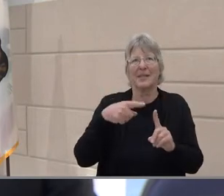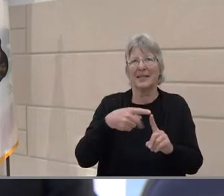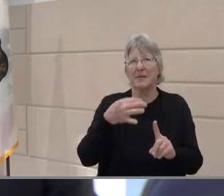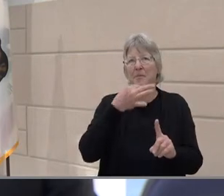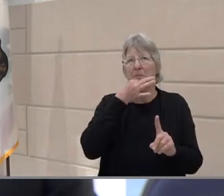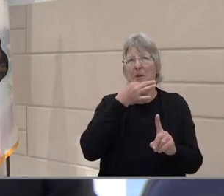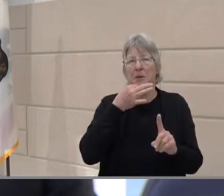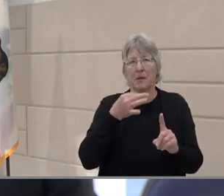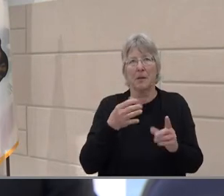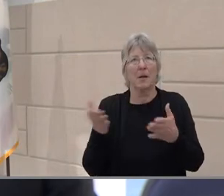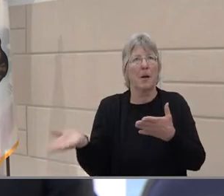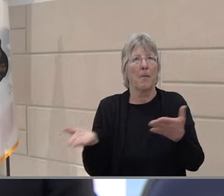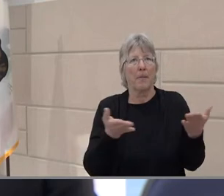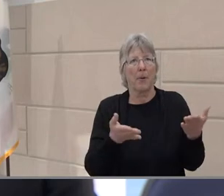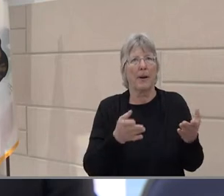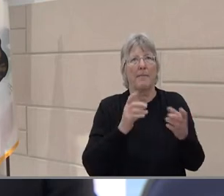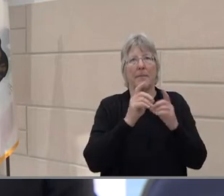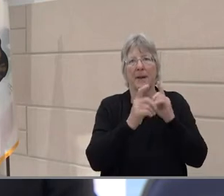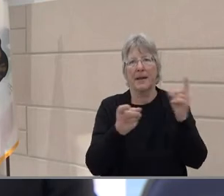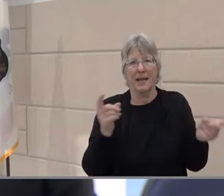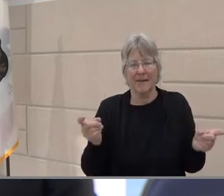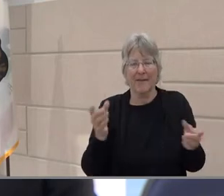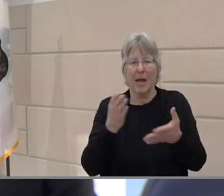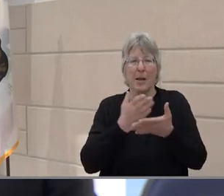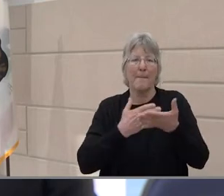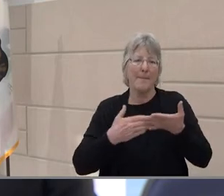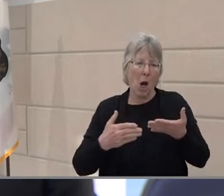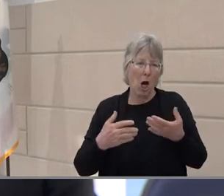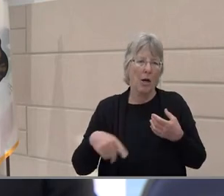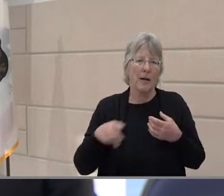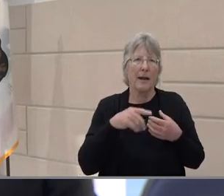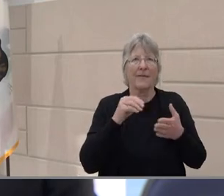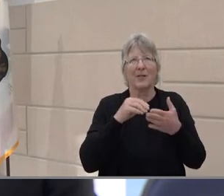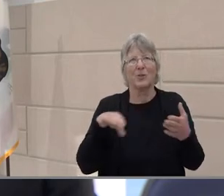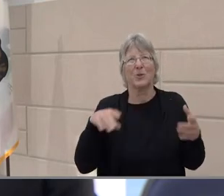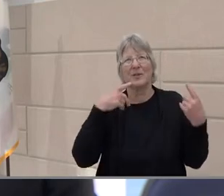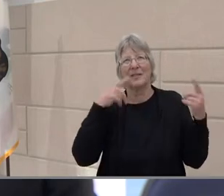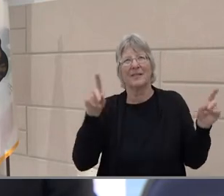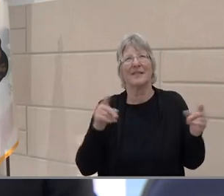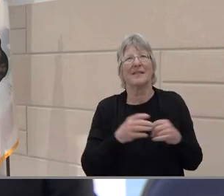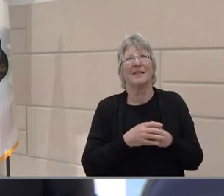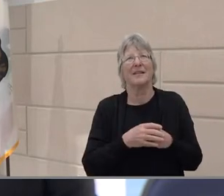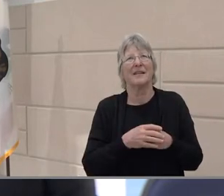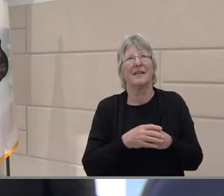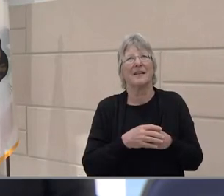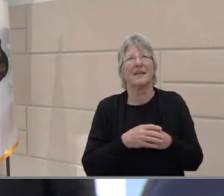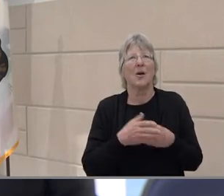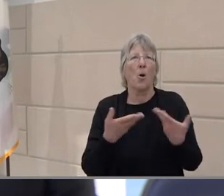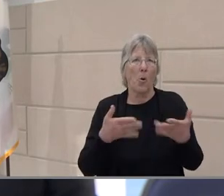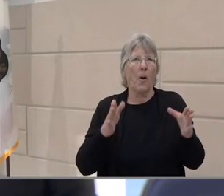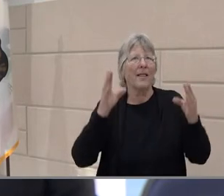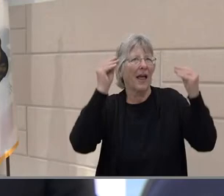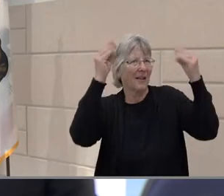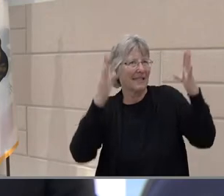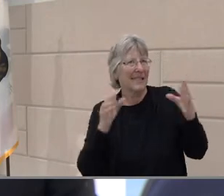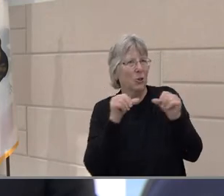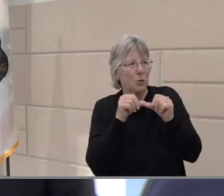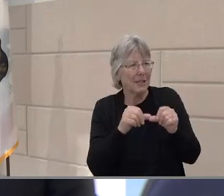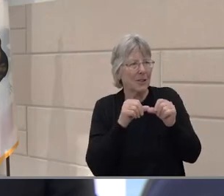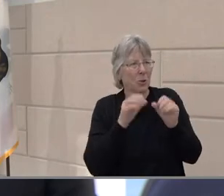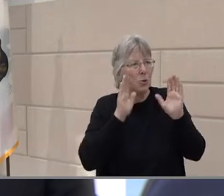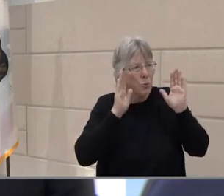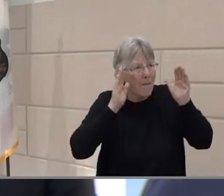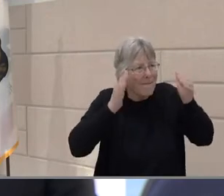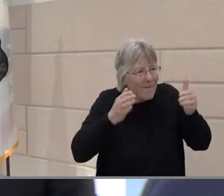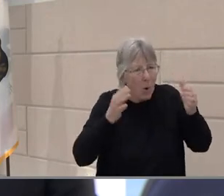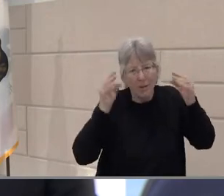ជាពិសេសយើងចង់បានអ្នកជំនាញខាងផ្នែកហ្នឹងដើម្បីតេទៀងគេចូលមកសម្រាប់ផ្ដល់ជាការផ្សព្វផ្សាយហើយនឹងជួយ